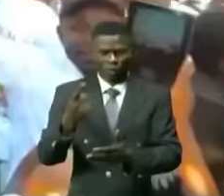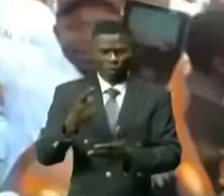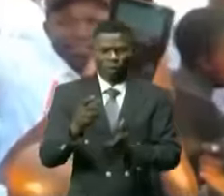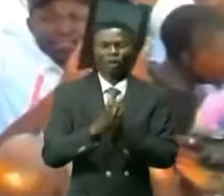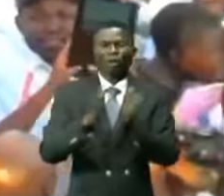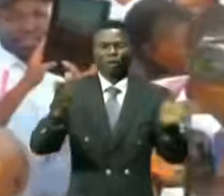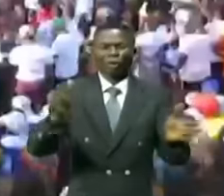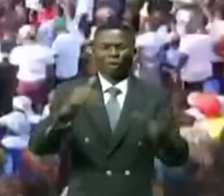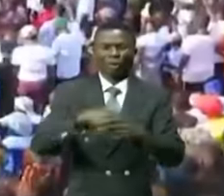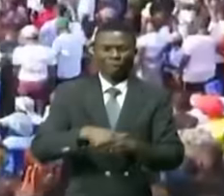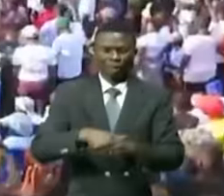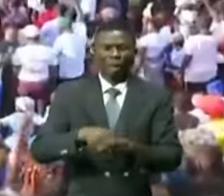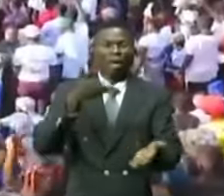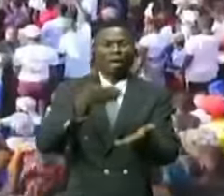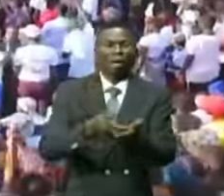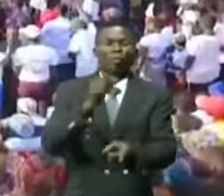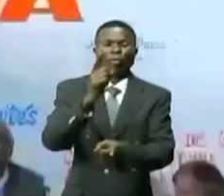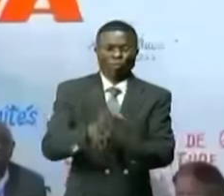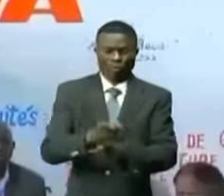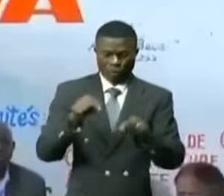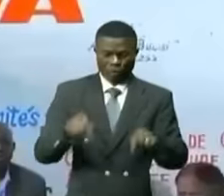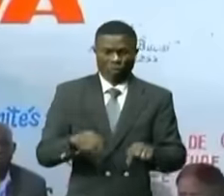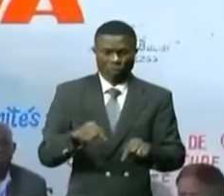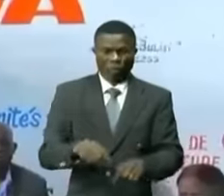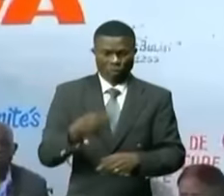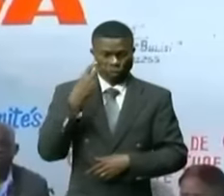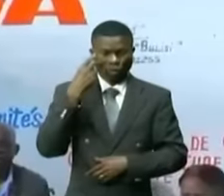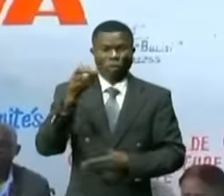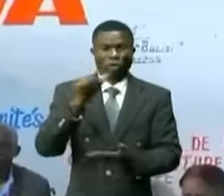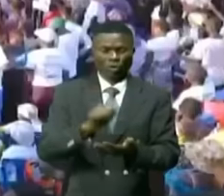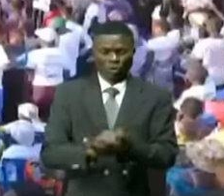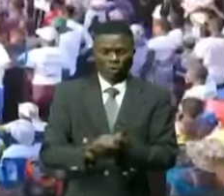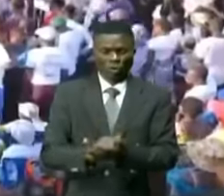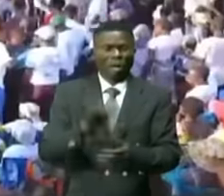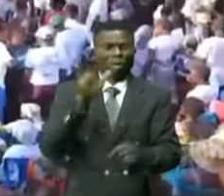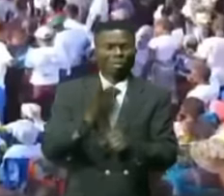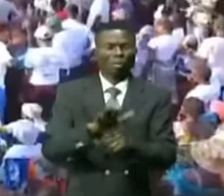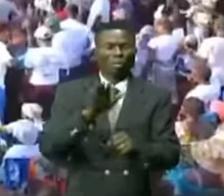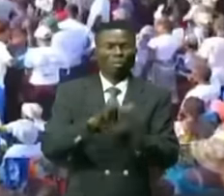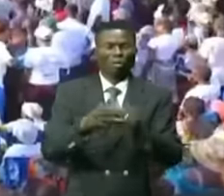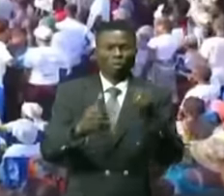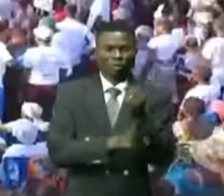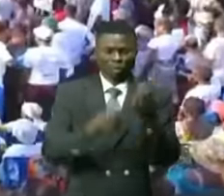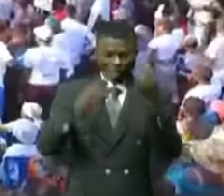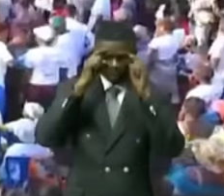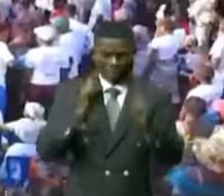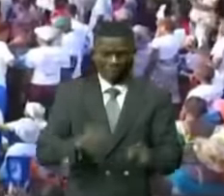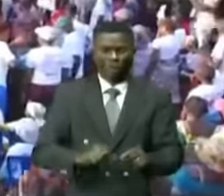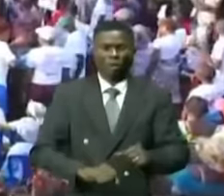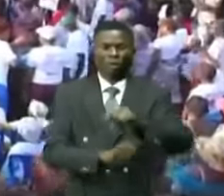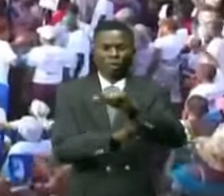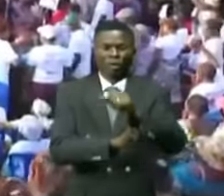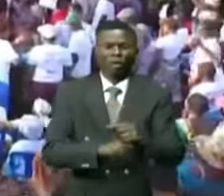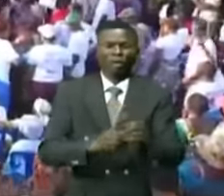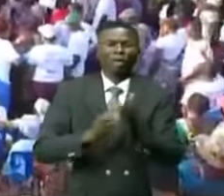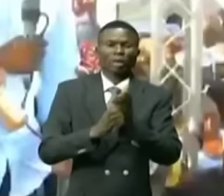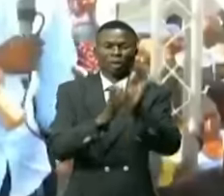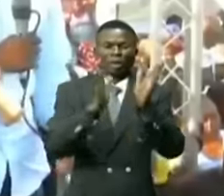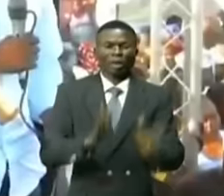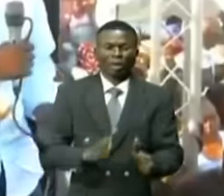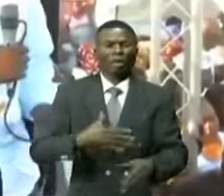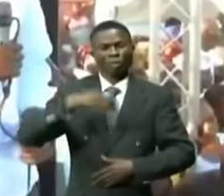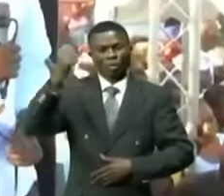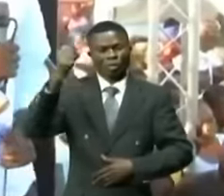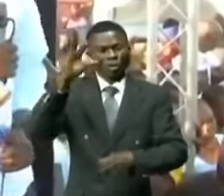intégral dont la preuve est palpable aujourd'hui au terrain SEBCO avec une marée humaine déterminée pour accompagner les leaders incontournables pour